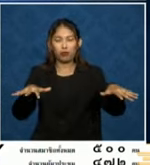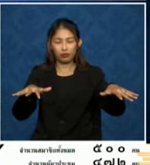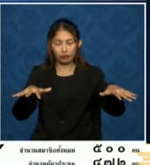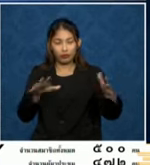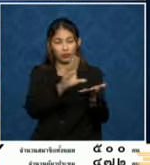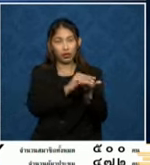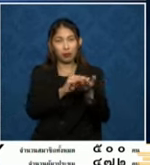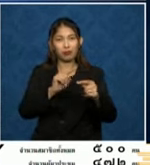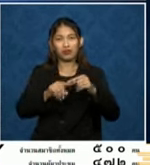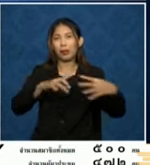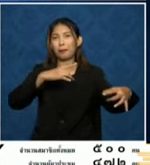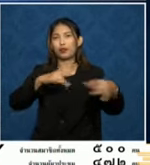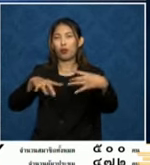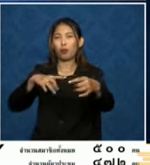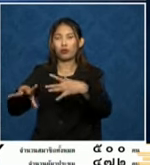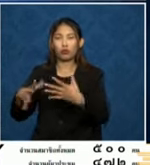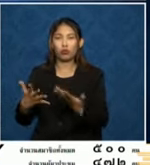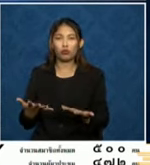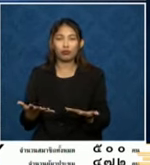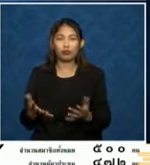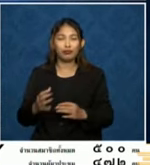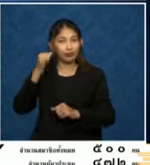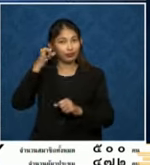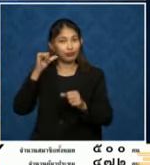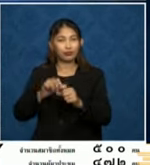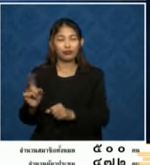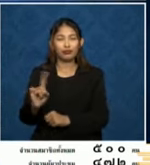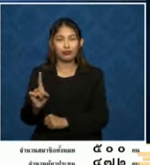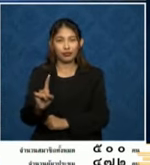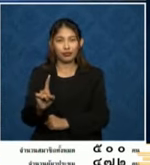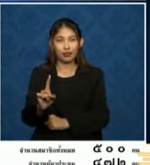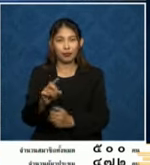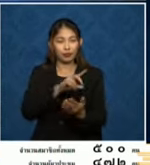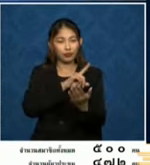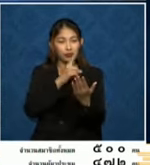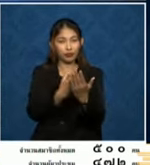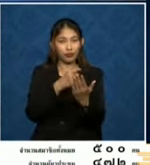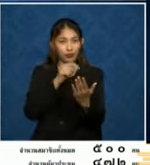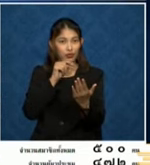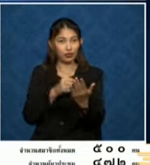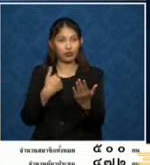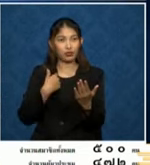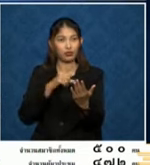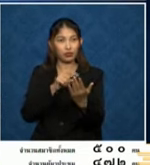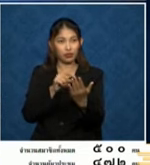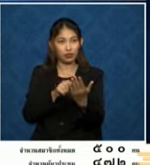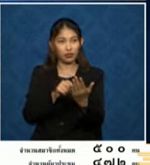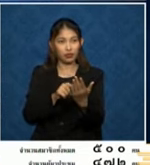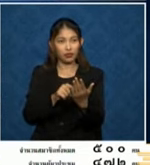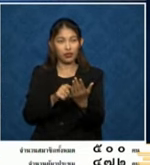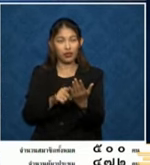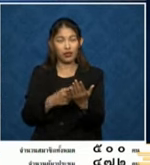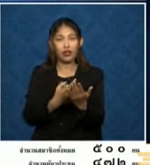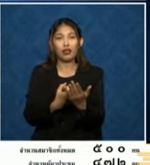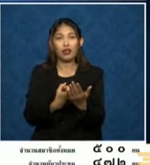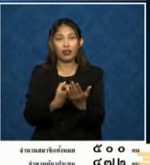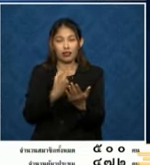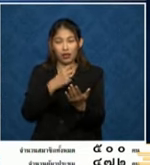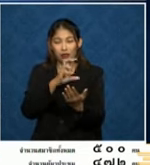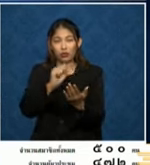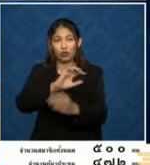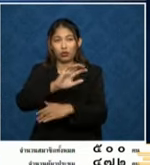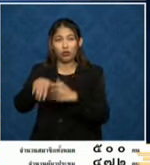ที่มันไม่ตรงกันถ้าจำกันได้ท่านประธานในแบบสอบถามนี้นะครับคำถามแรกที่มีการถามสมาชิกสภาผู้แทนราษฎร